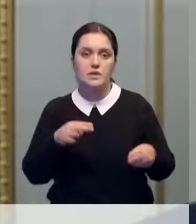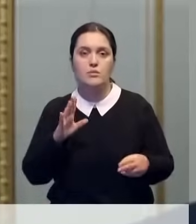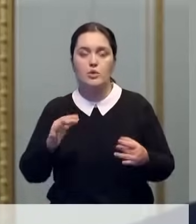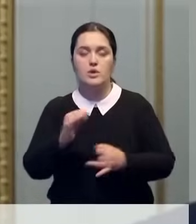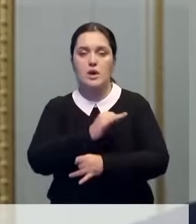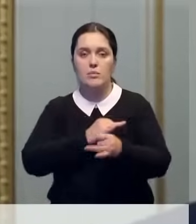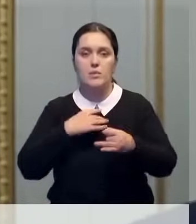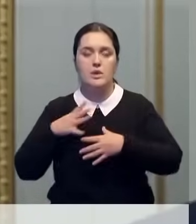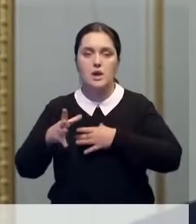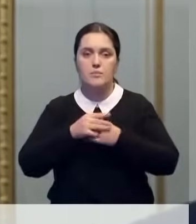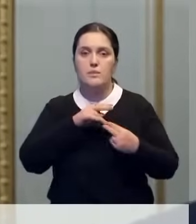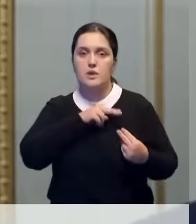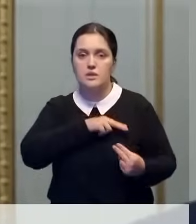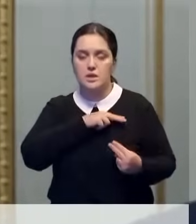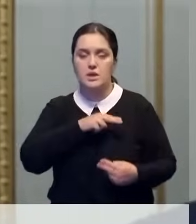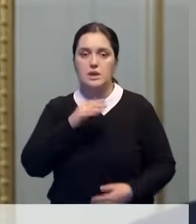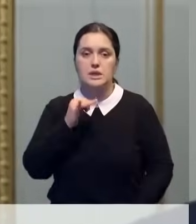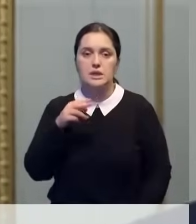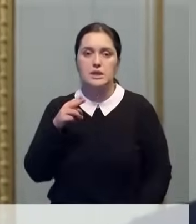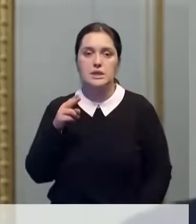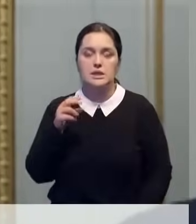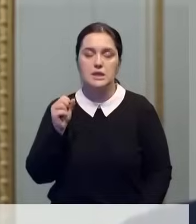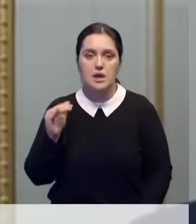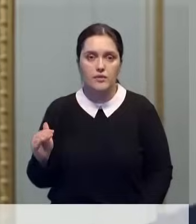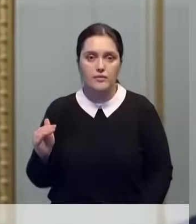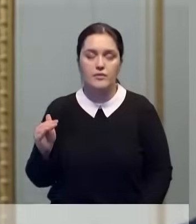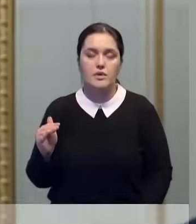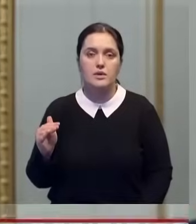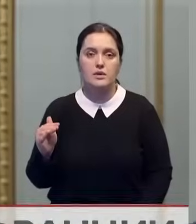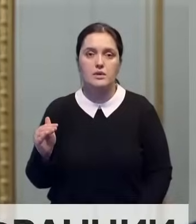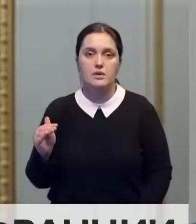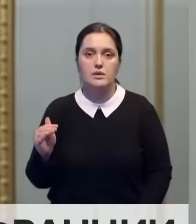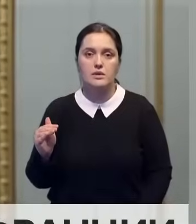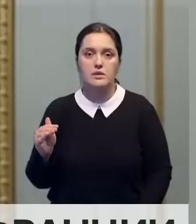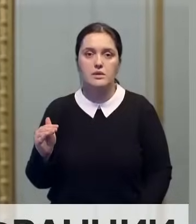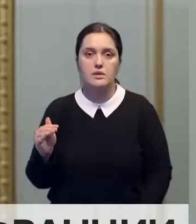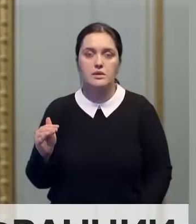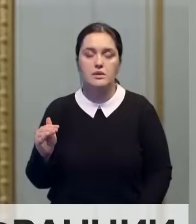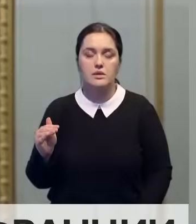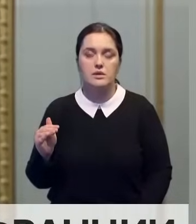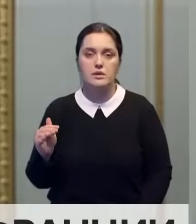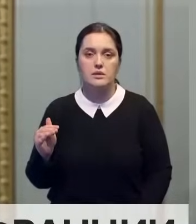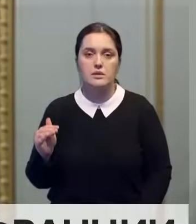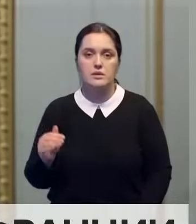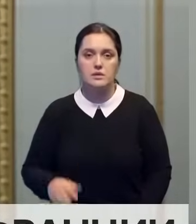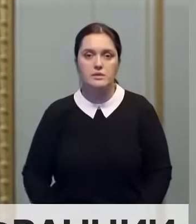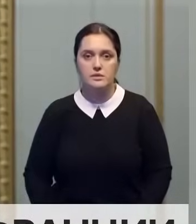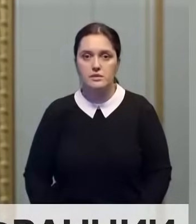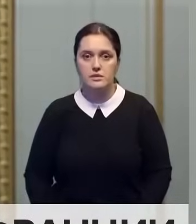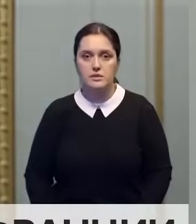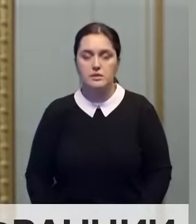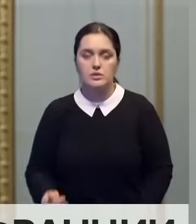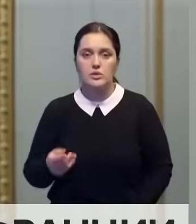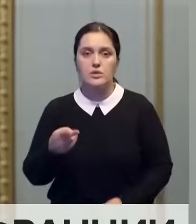обсуждаться наше сотрудничество с компанией EDF, Electricity de France. В настоящее время они